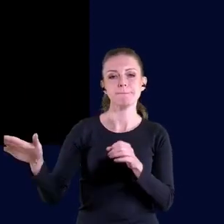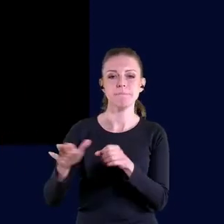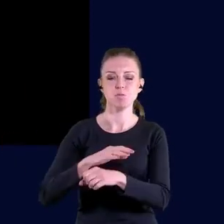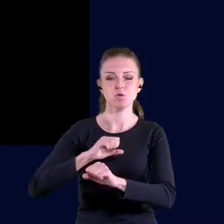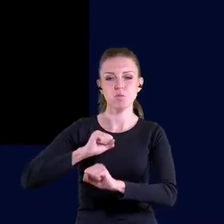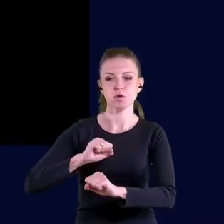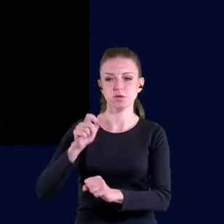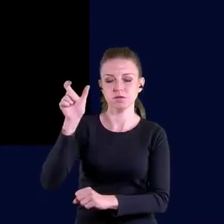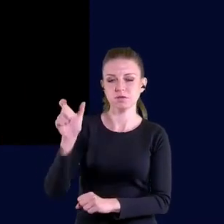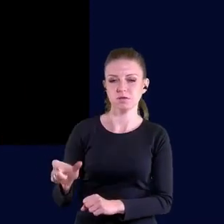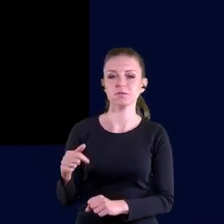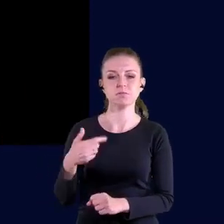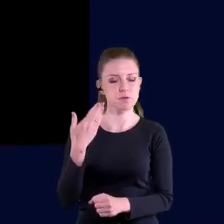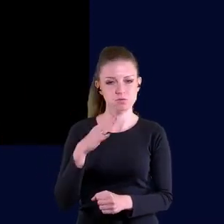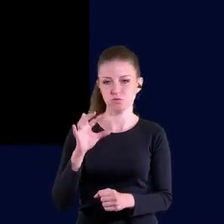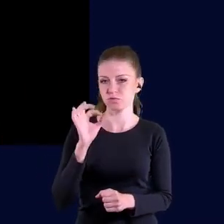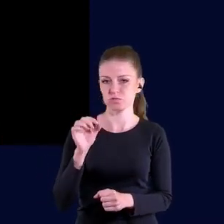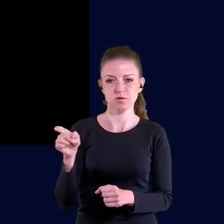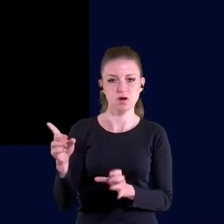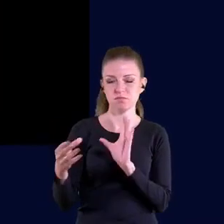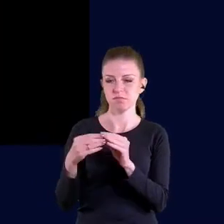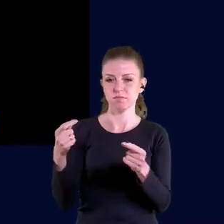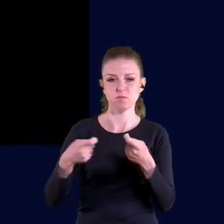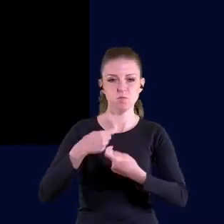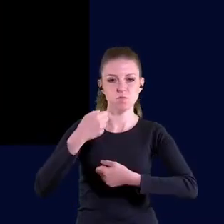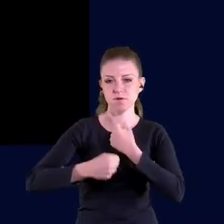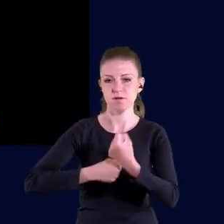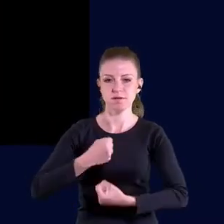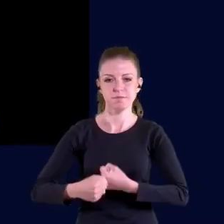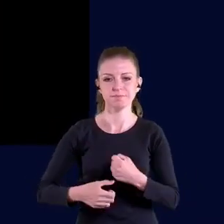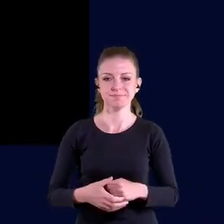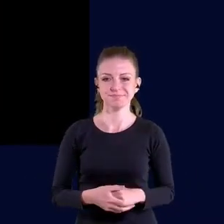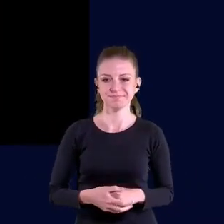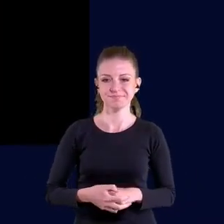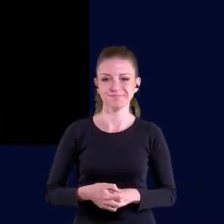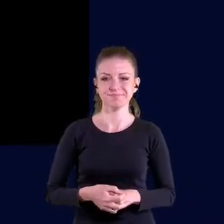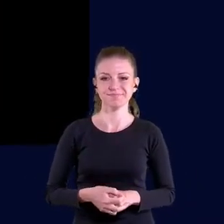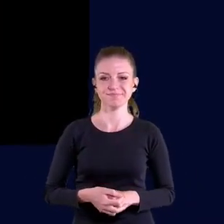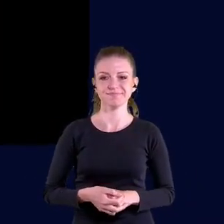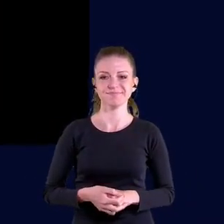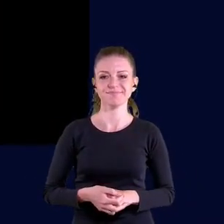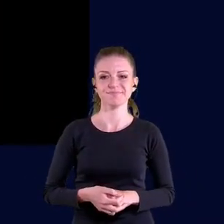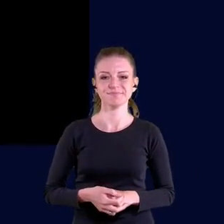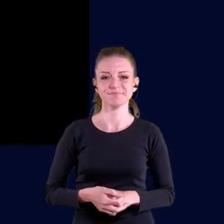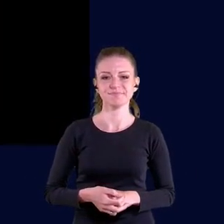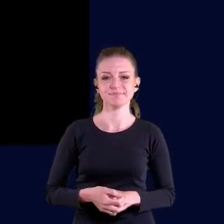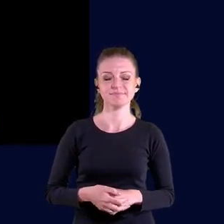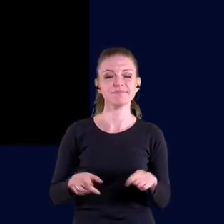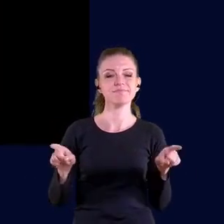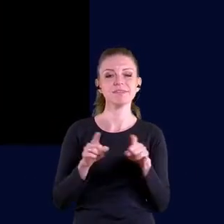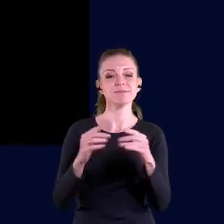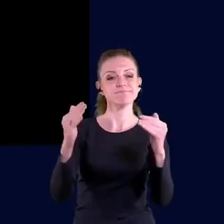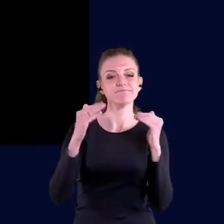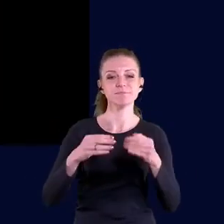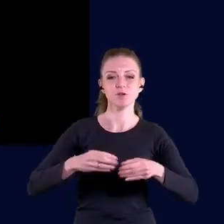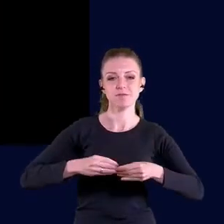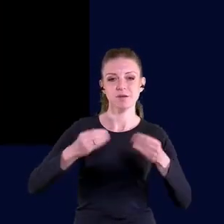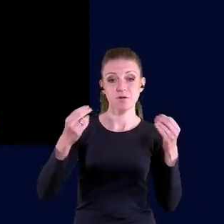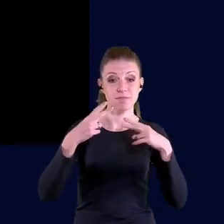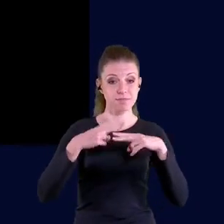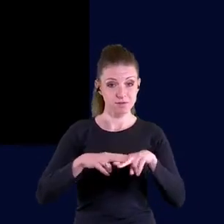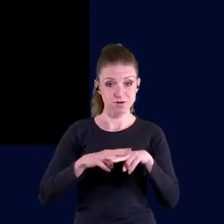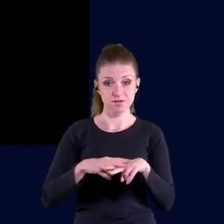którym bardzo dobrze Mam bardzo owocną i dobrą współpracę wreszcie rozwijają się narzędzia które